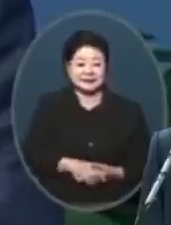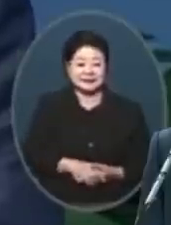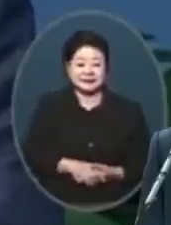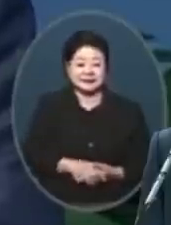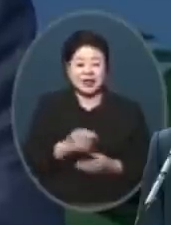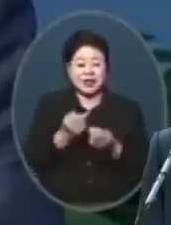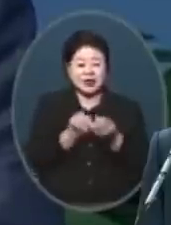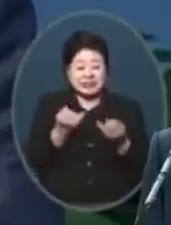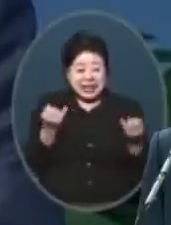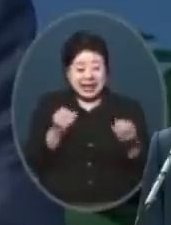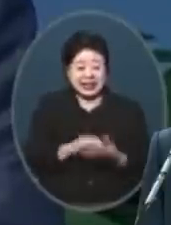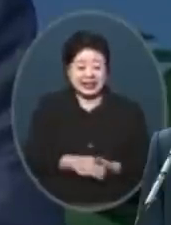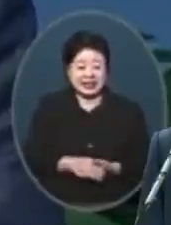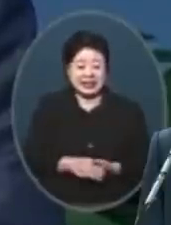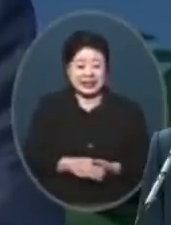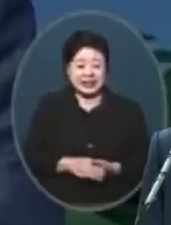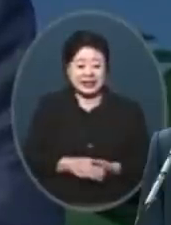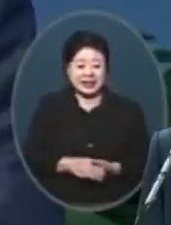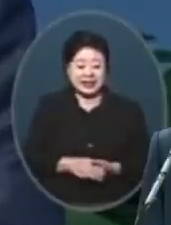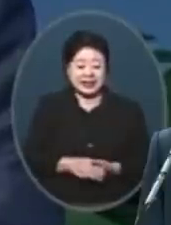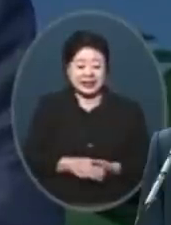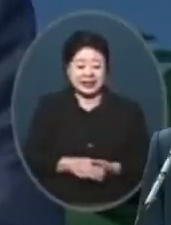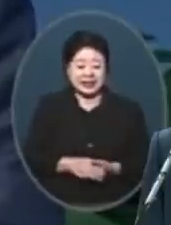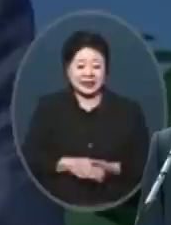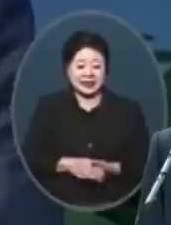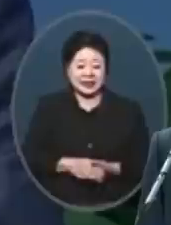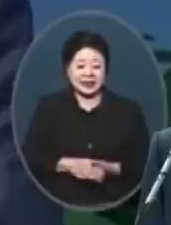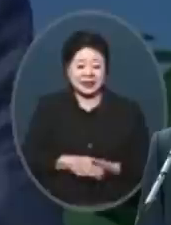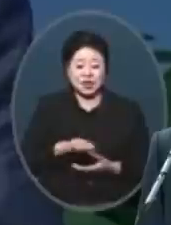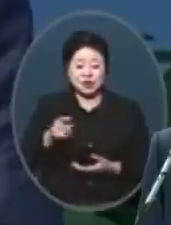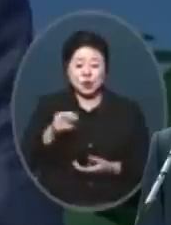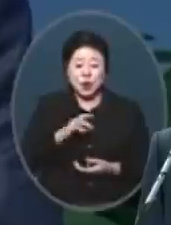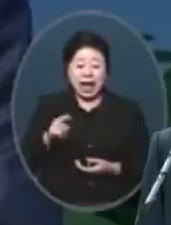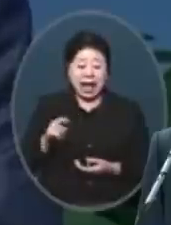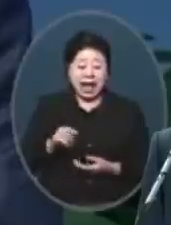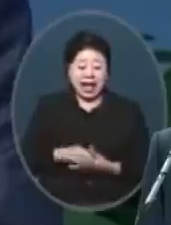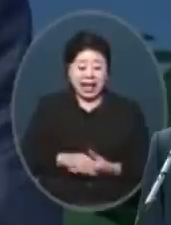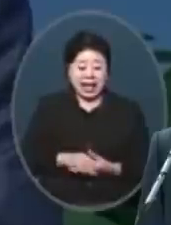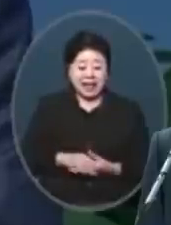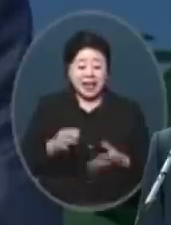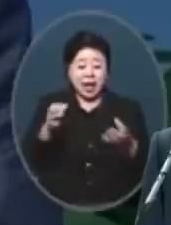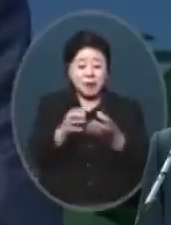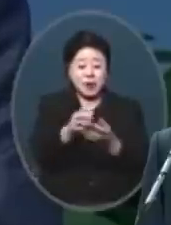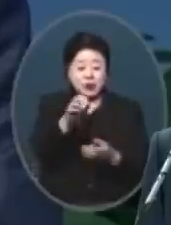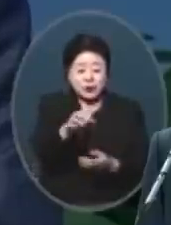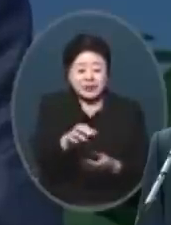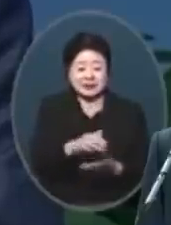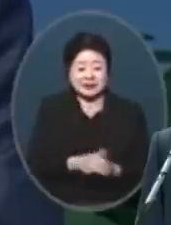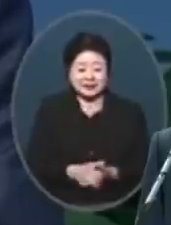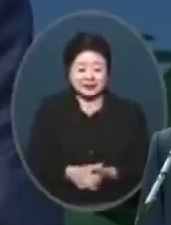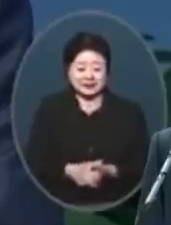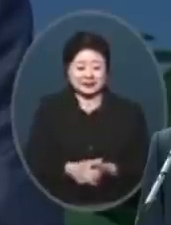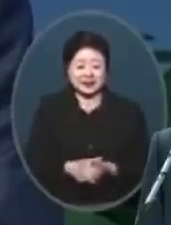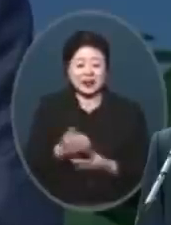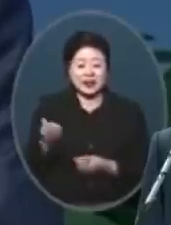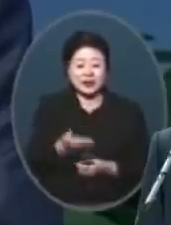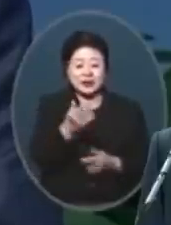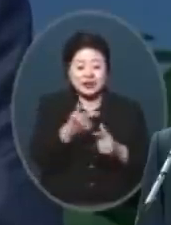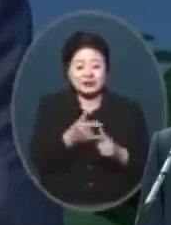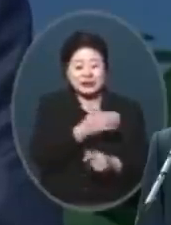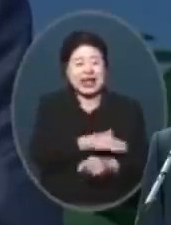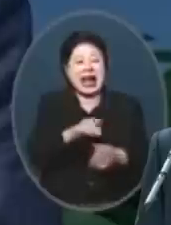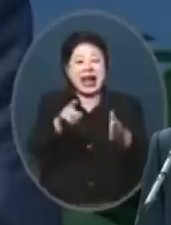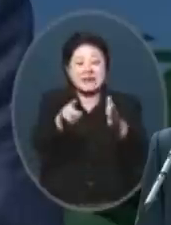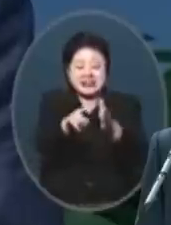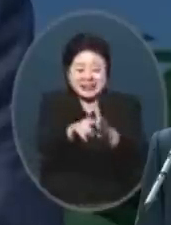형제, 자매들, 조카들 모인 자리에서 내가 그랬습니다. 여러분 예수를 잘